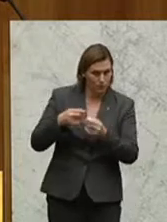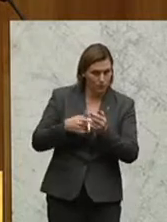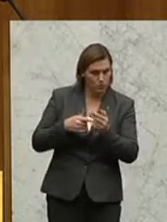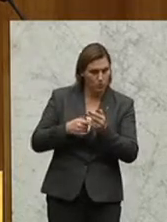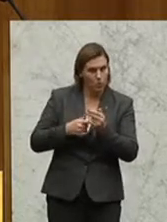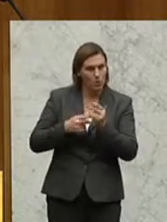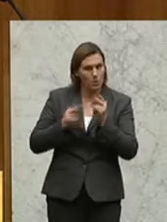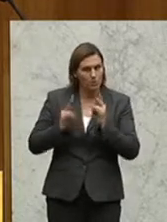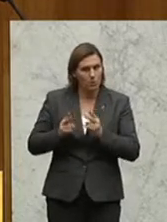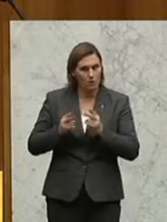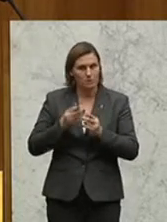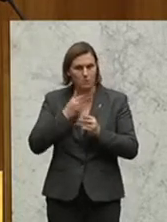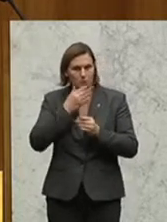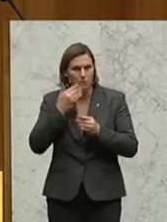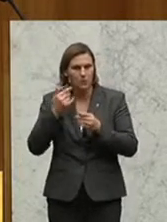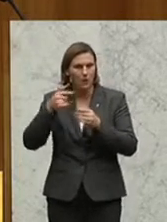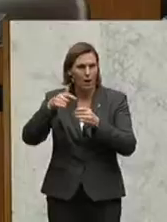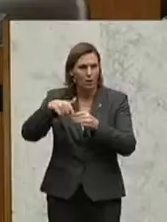möglichst lückenlosen